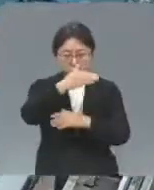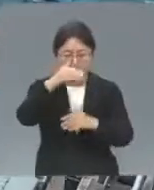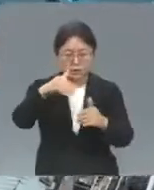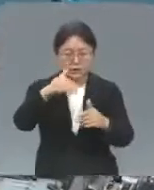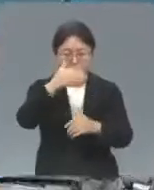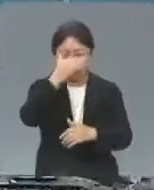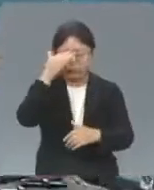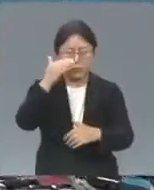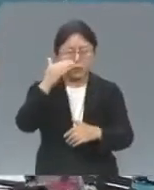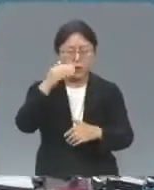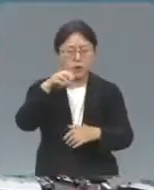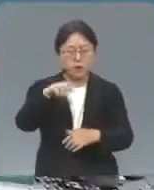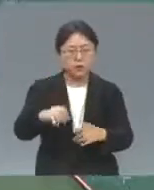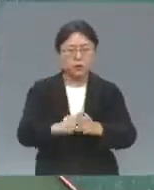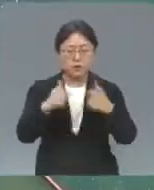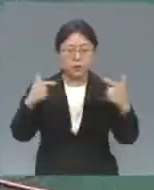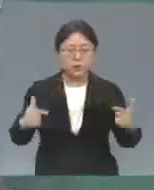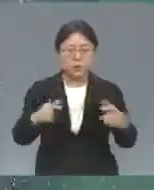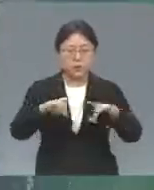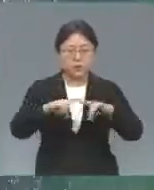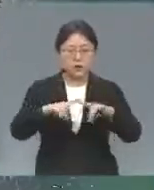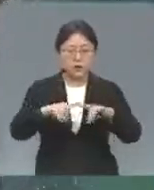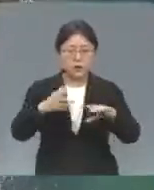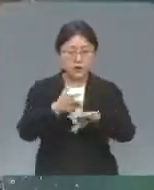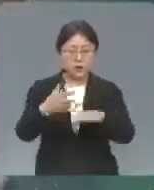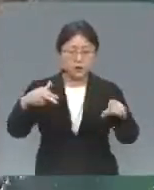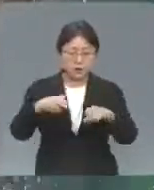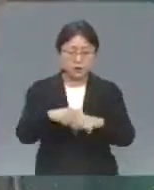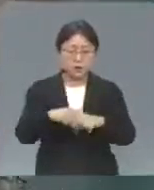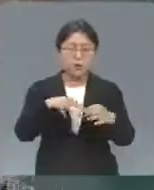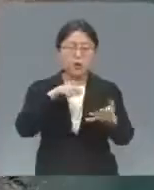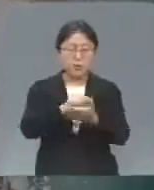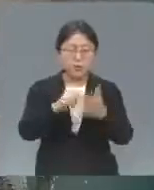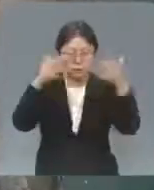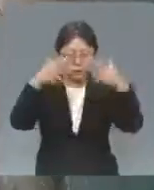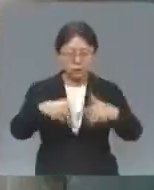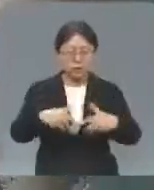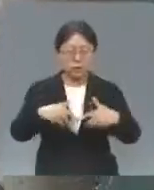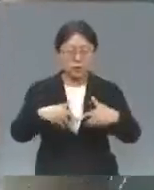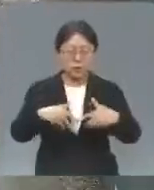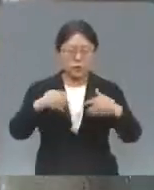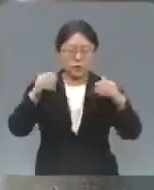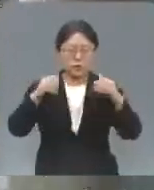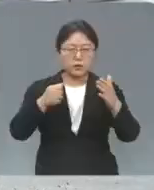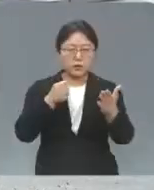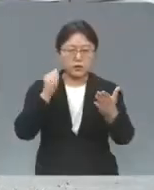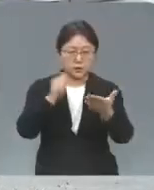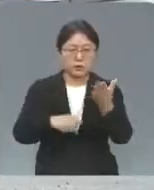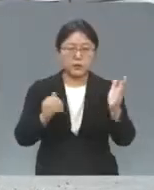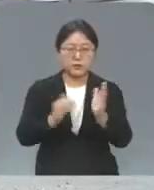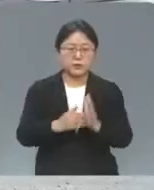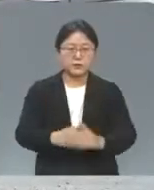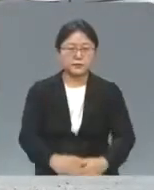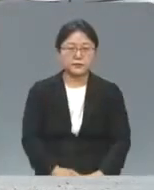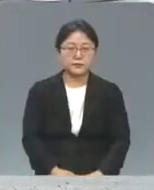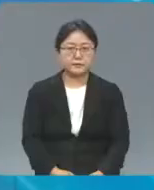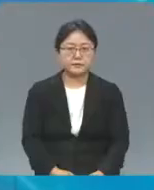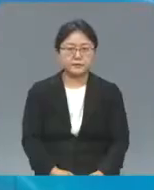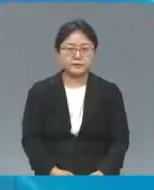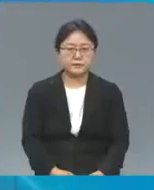조망 축을 더 넓히고 전기차 충전 시설을 확보하는 등의 조건으로 조건부 의결했다 고 밝혔습니다